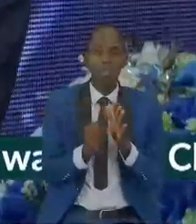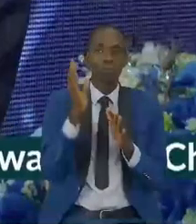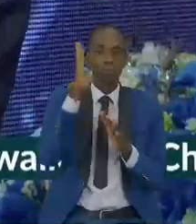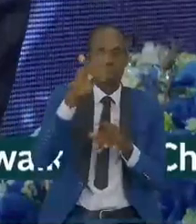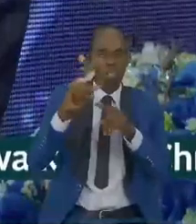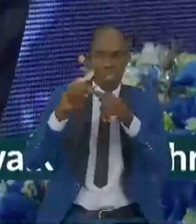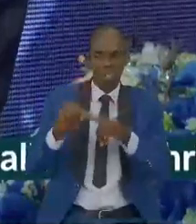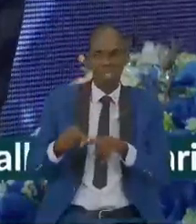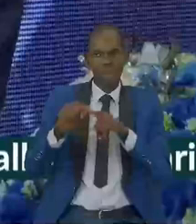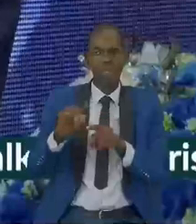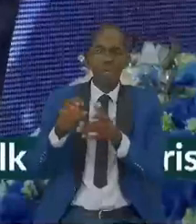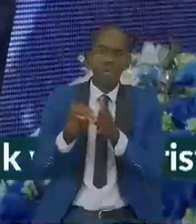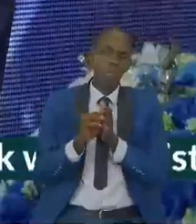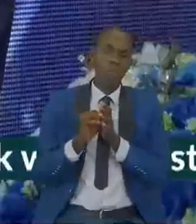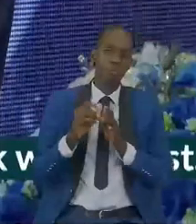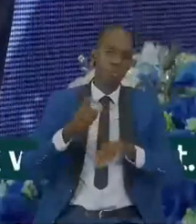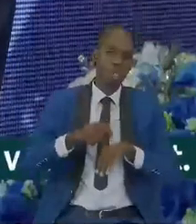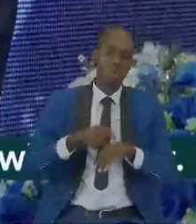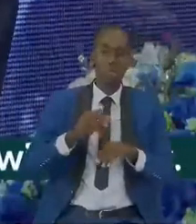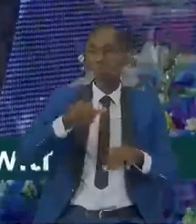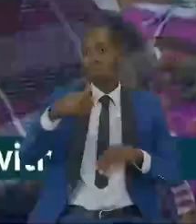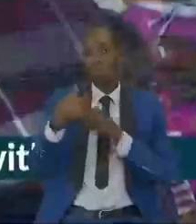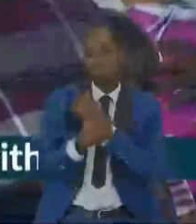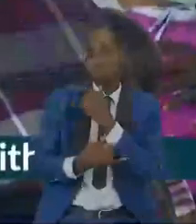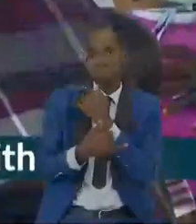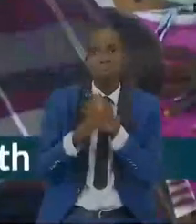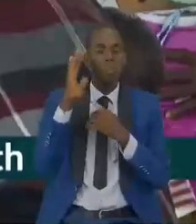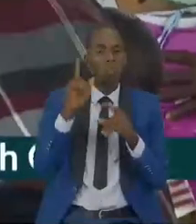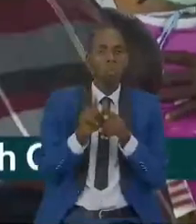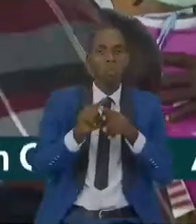la date vous sera communiquée.